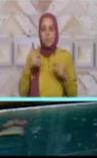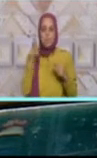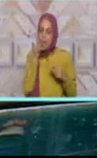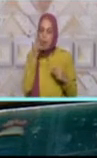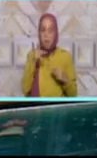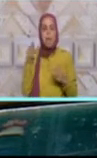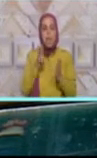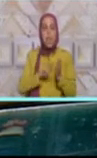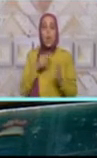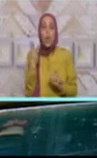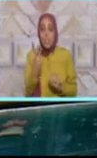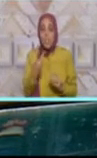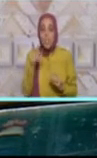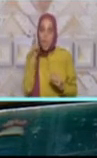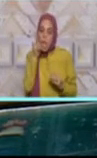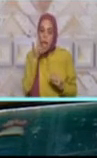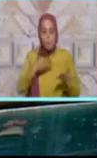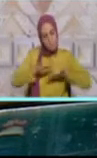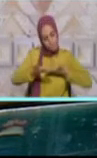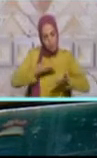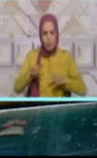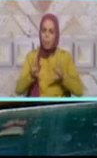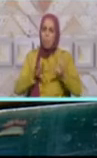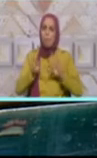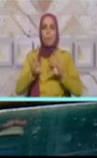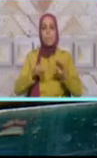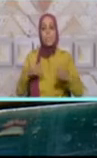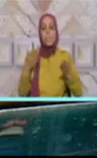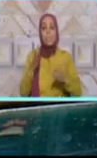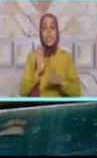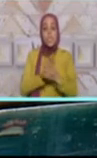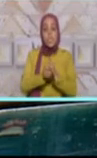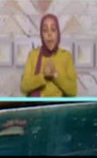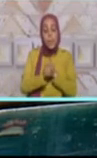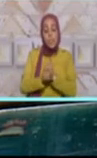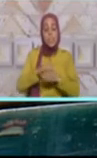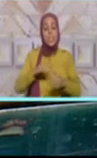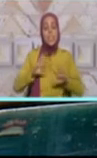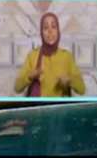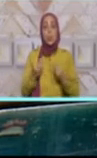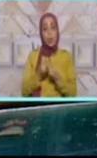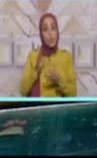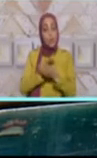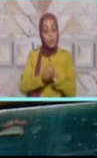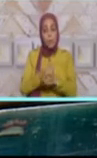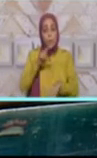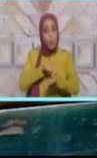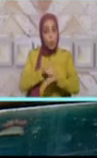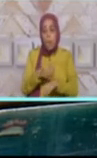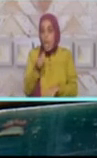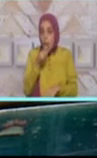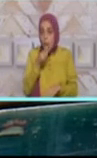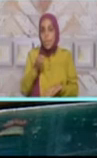أما الجزء الثاني فهو إخباري أو حواري بامتياز زميلي العزيز خالد سعد في ضيافته الدكتور أشرف عبد العزيز أستاذ التغذية،